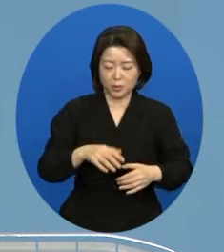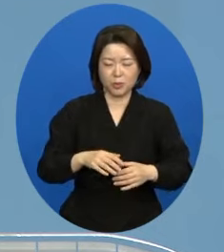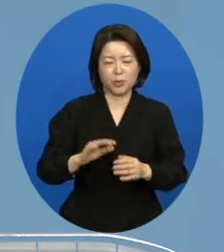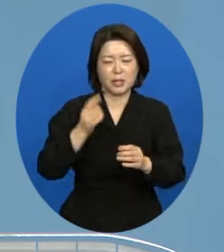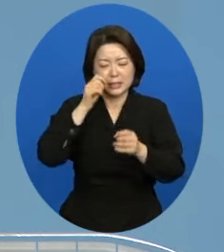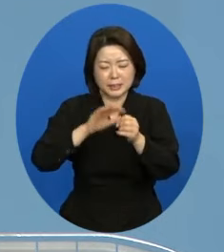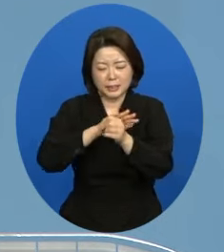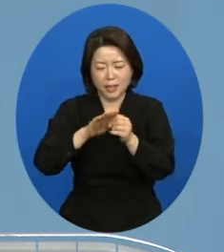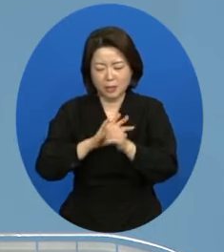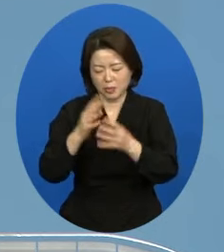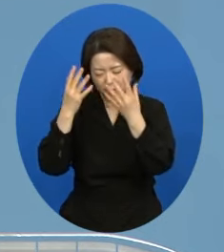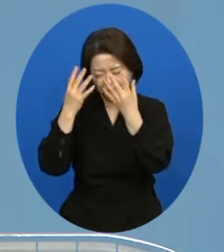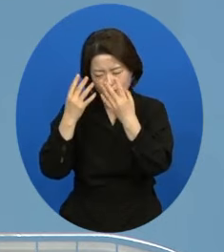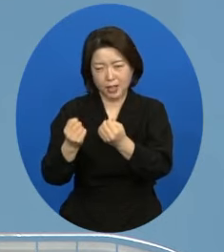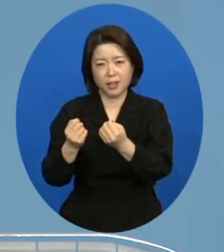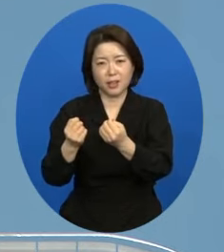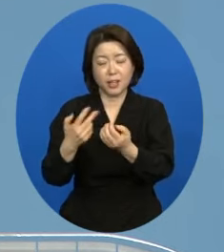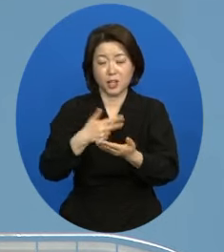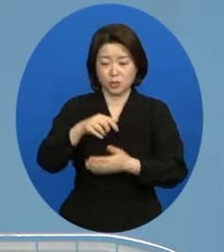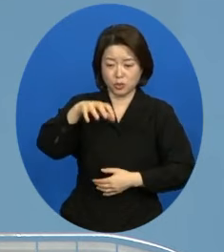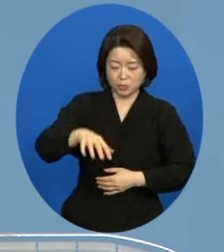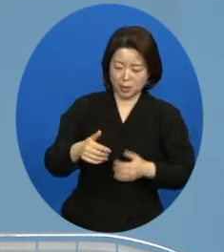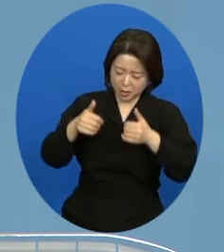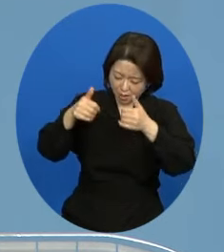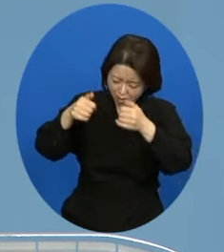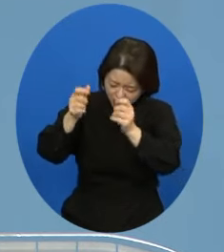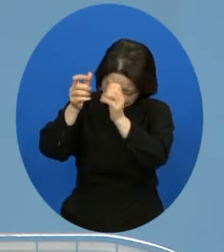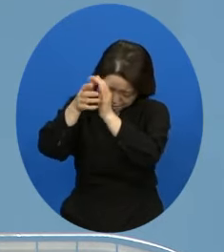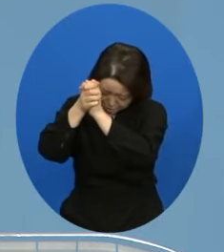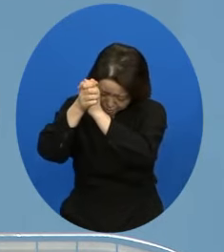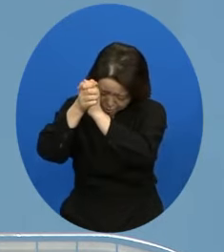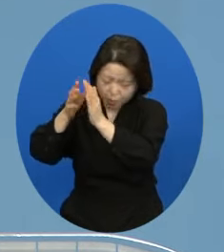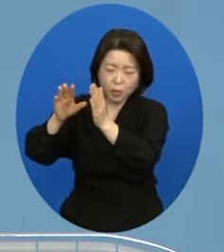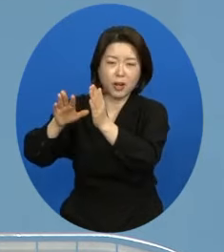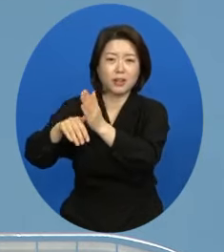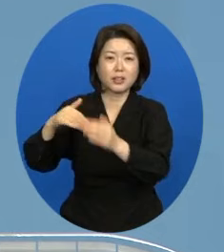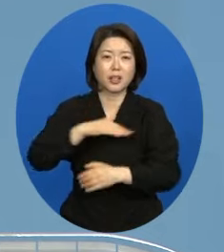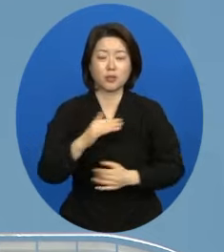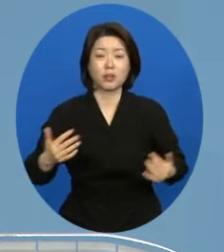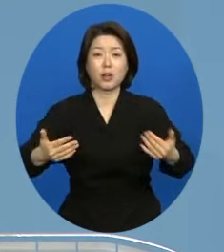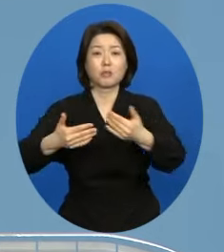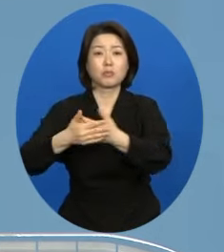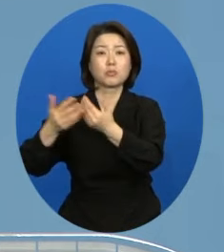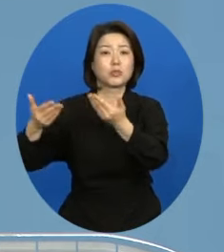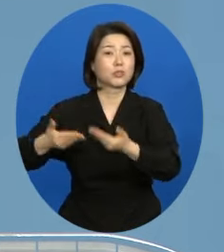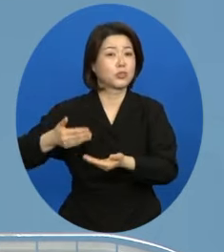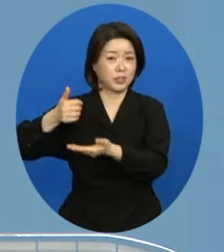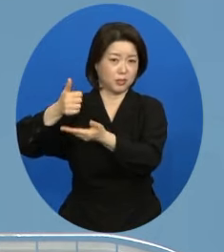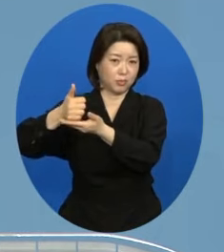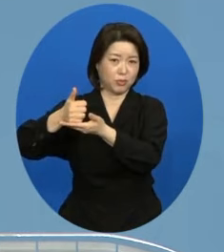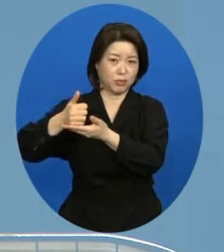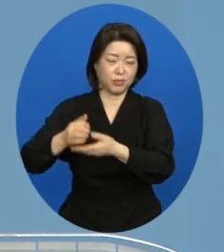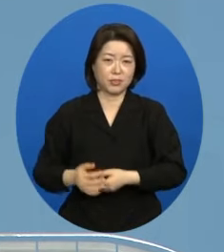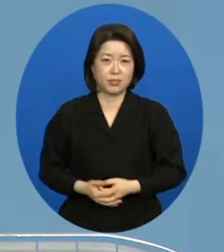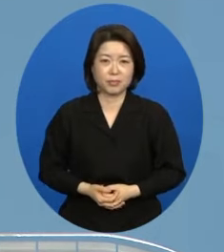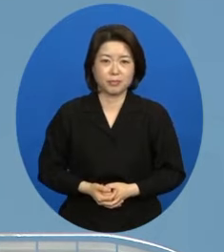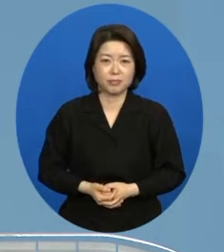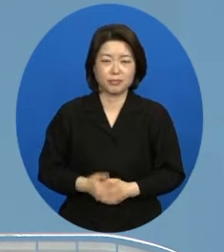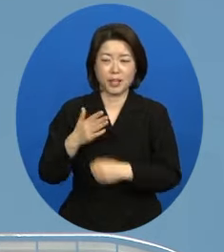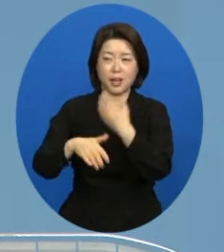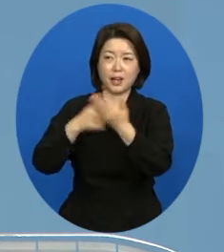풍성하셔서 주님 앞에 엎드려 매달릴 때에 우리를 품어주시는 분이 있어요 그래서 그분의 그